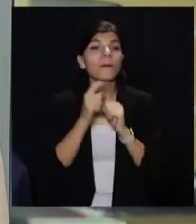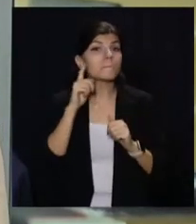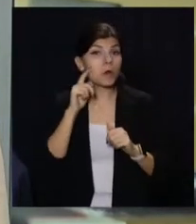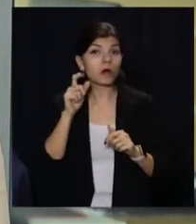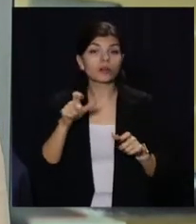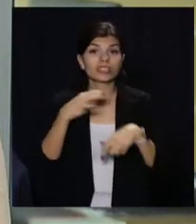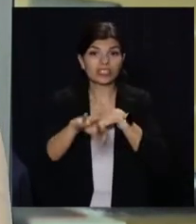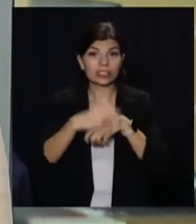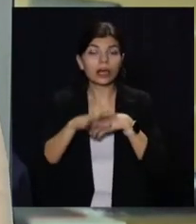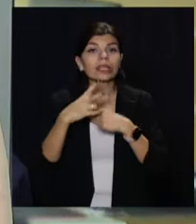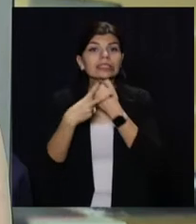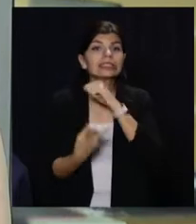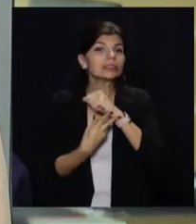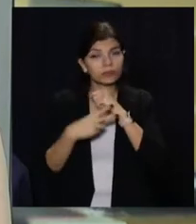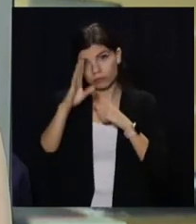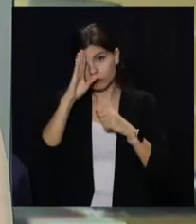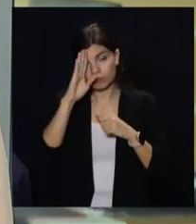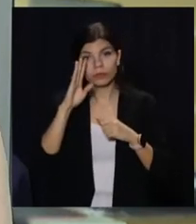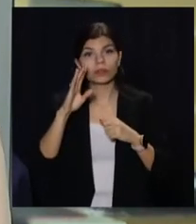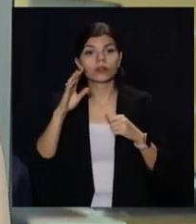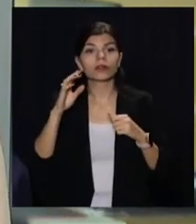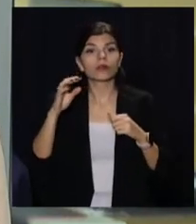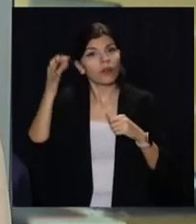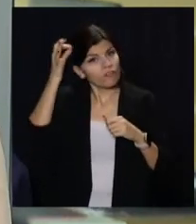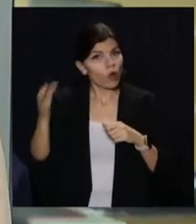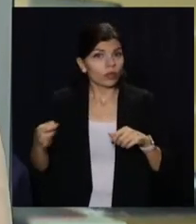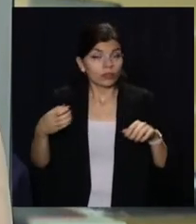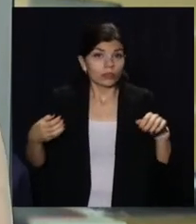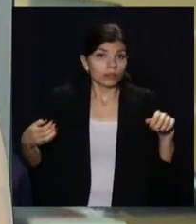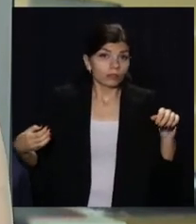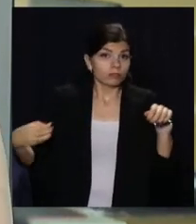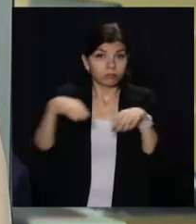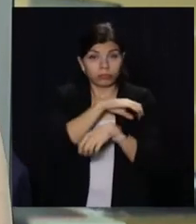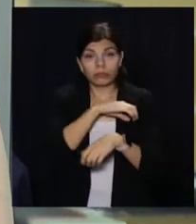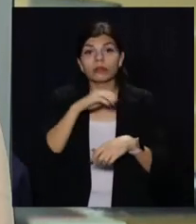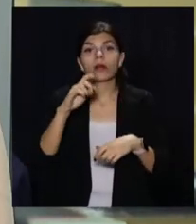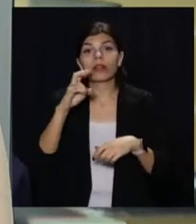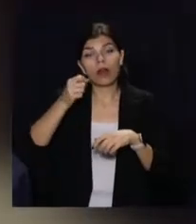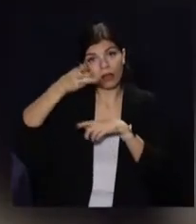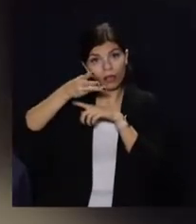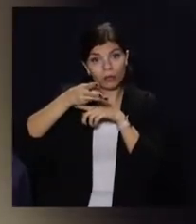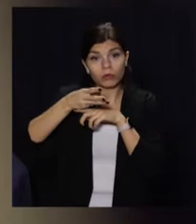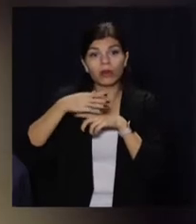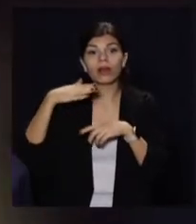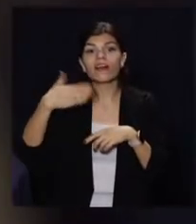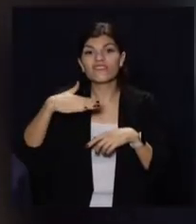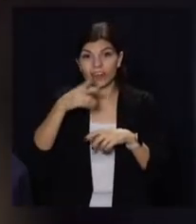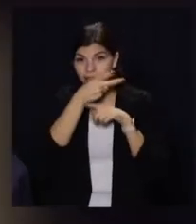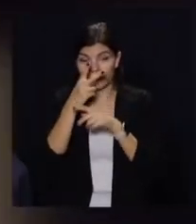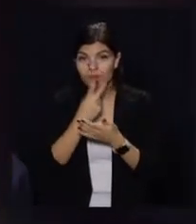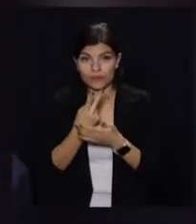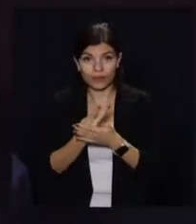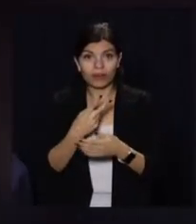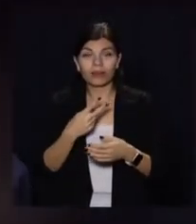людей знущалася над 17-річним хлопцем і обстригла йому волосся, знявши все на камеру. Відео опублікували в соцмережі. Про